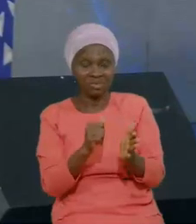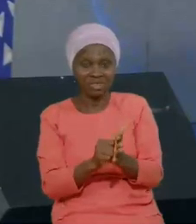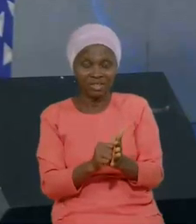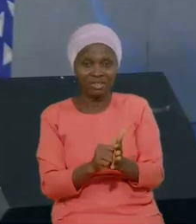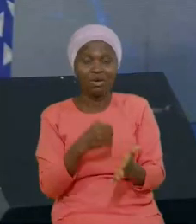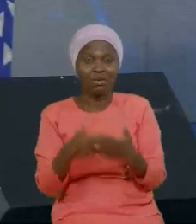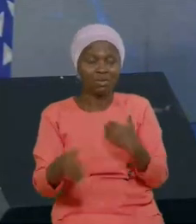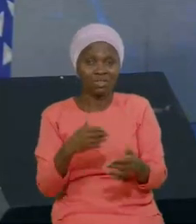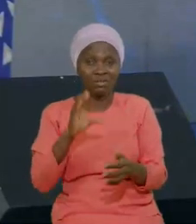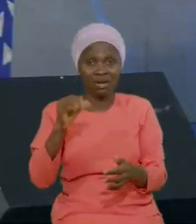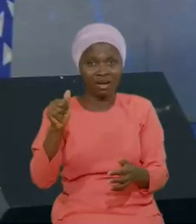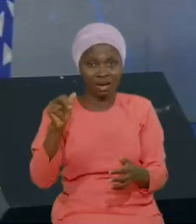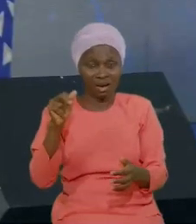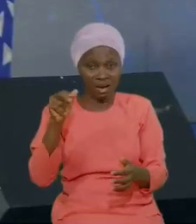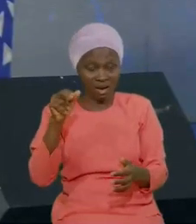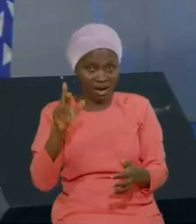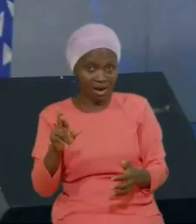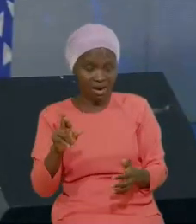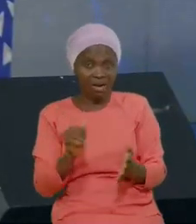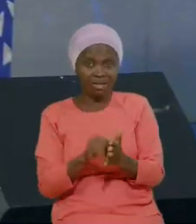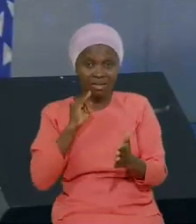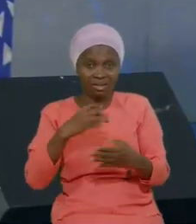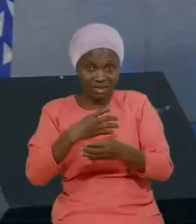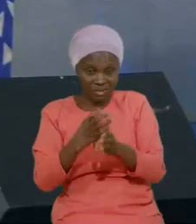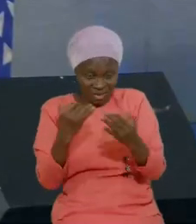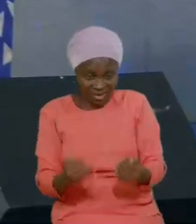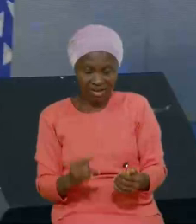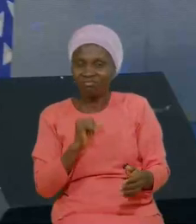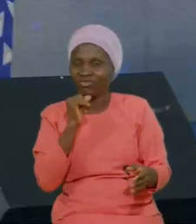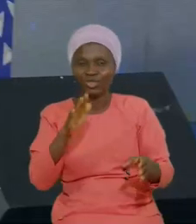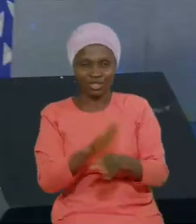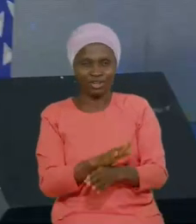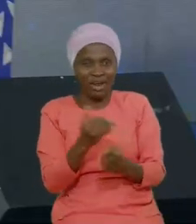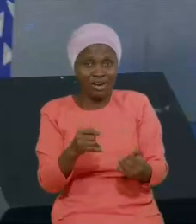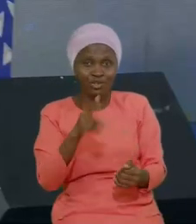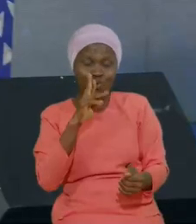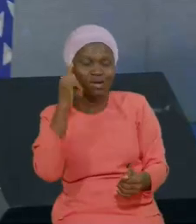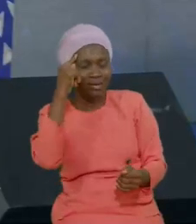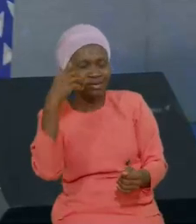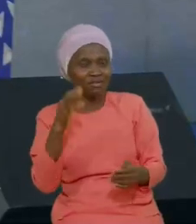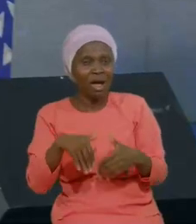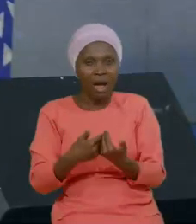Then you are now thinking, how can we have aeroplane?